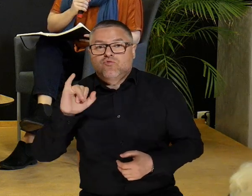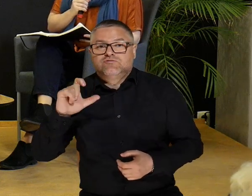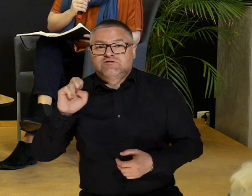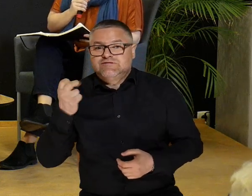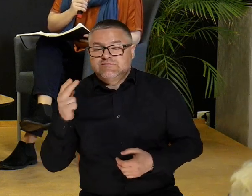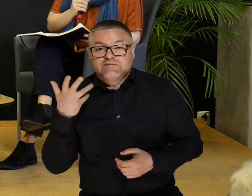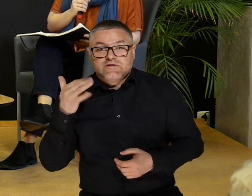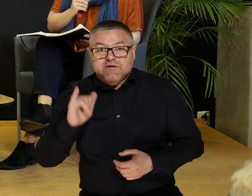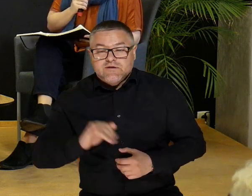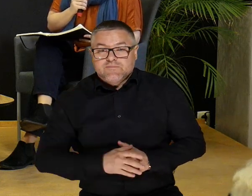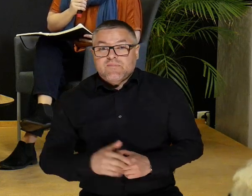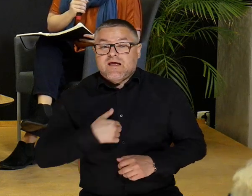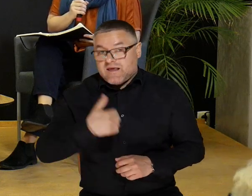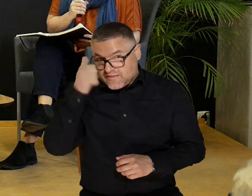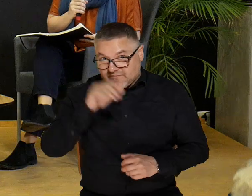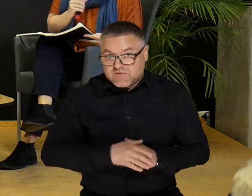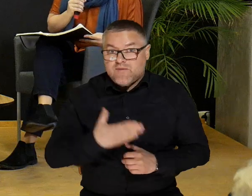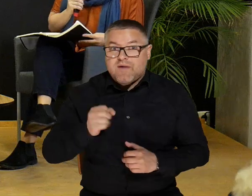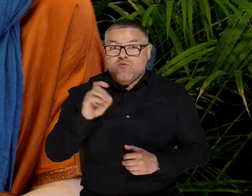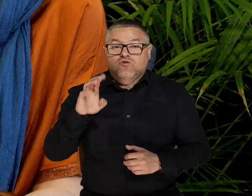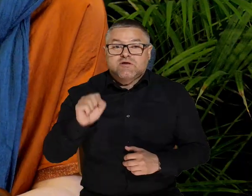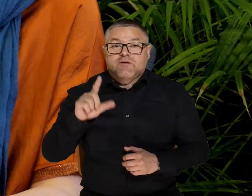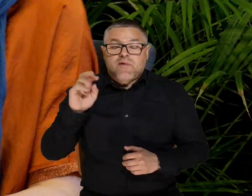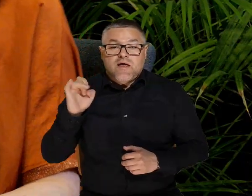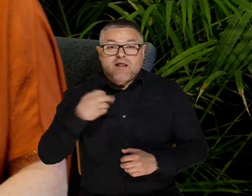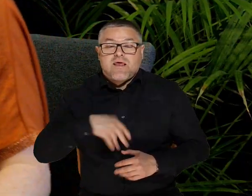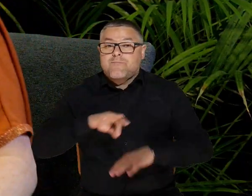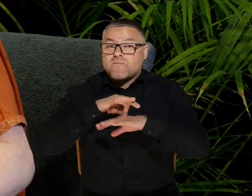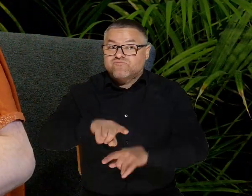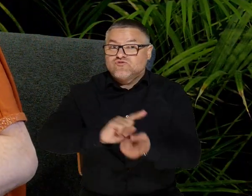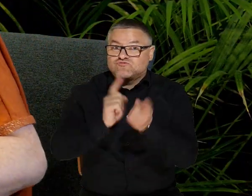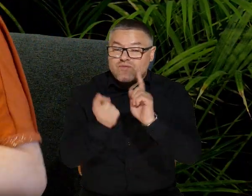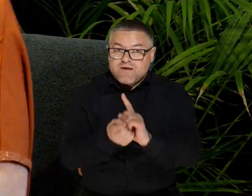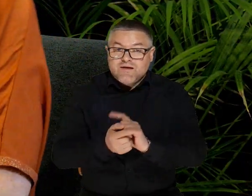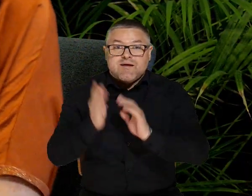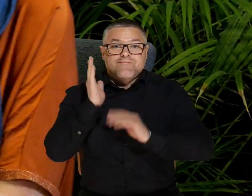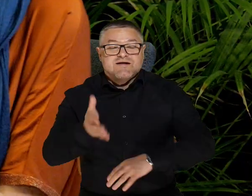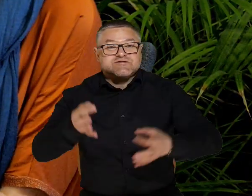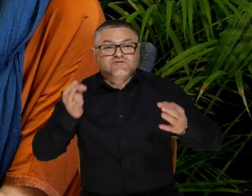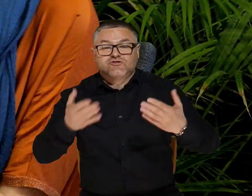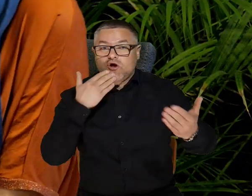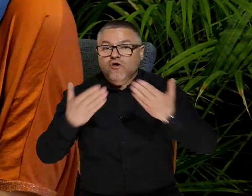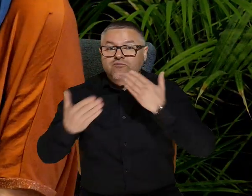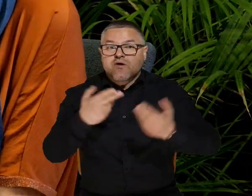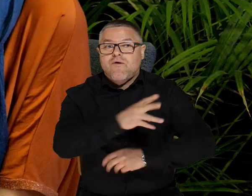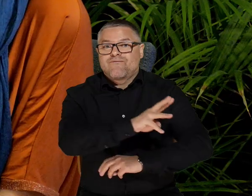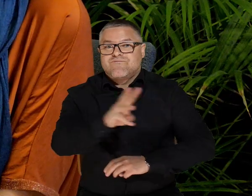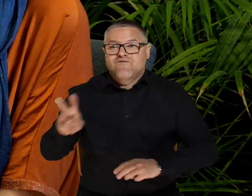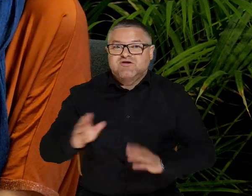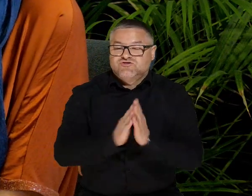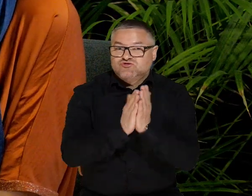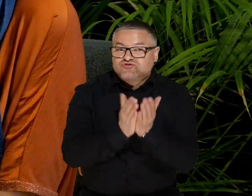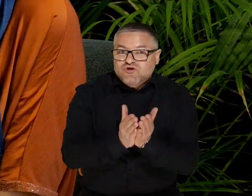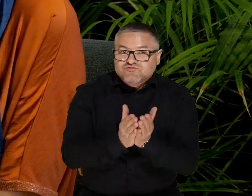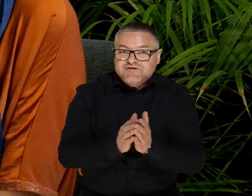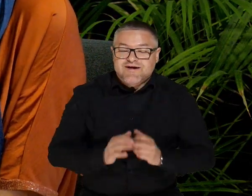Kapuścińskiego. A ja nazywam się Małgorzata Bakier i poprowadzę to spotkanie. Będziemy dzisiaj rozmawiać o waszych